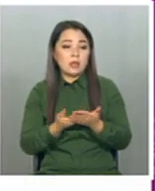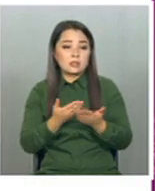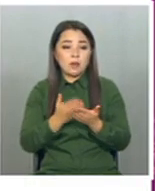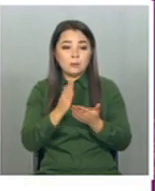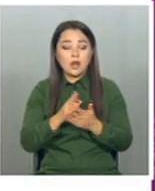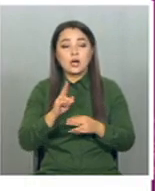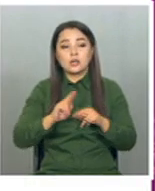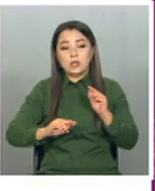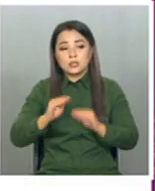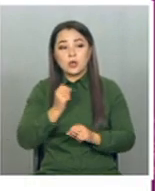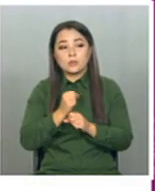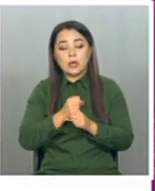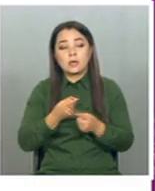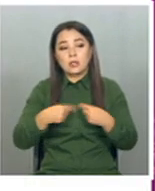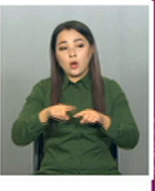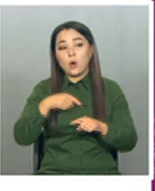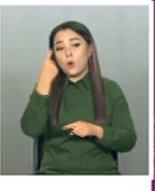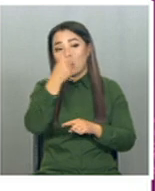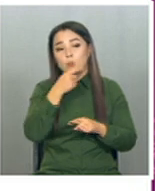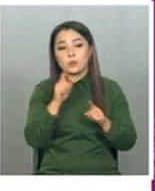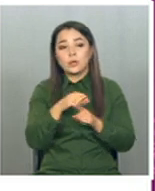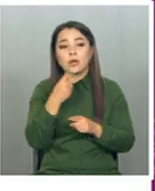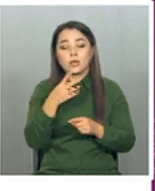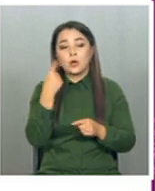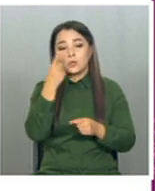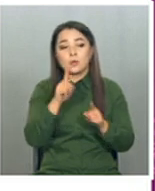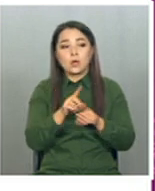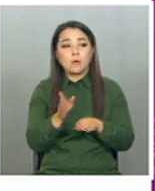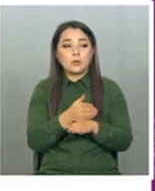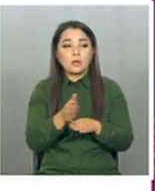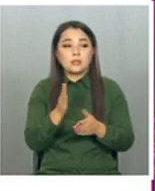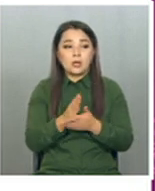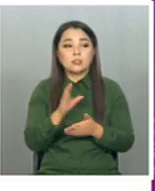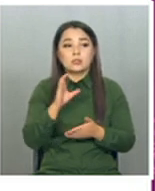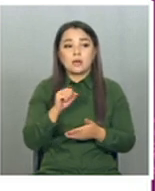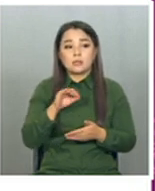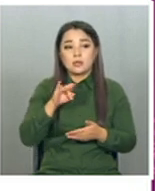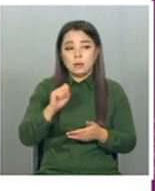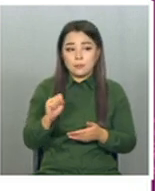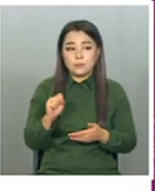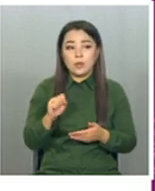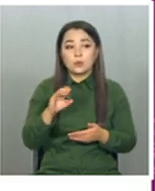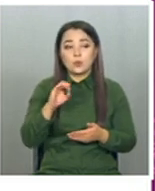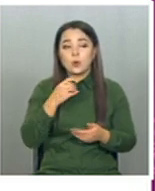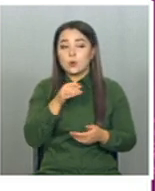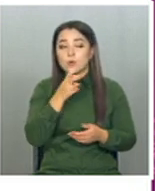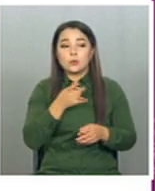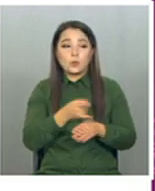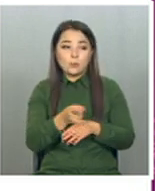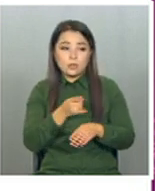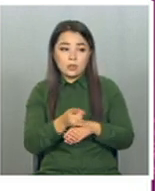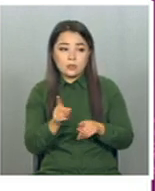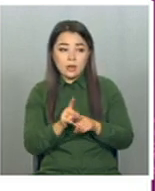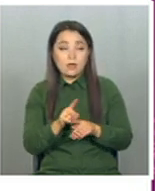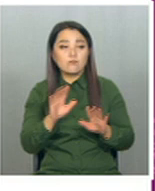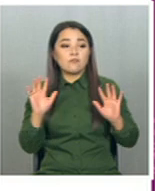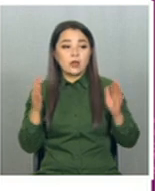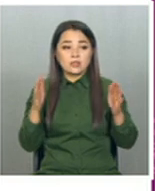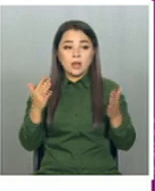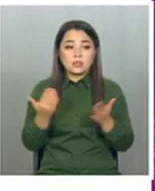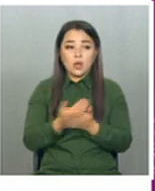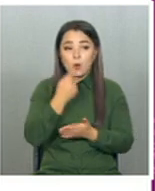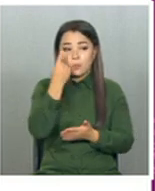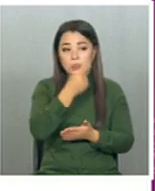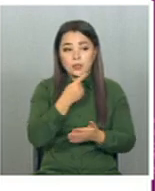Жасалу тәсіліне қарай образ бірнеше түрге бөлінеді. Сатиралық образ, юморлық образ, фантастикалық